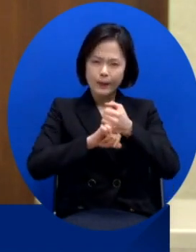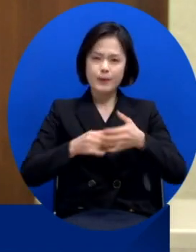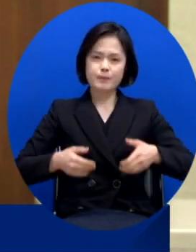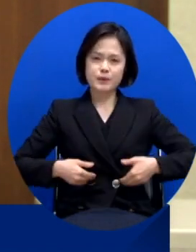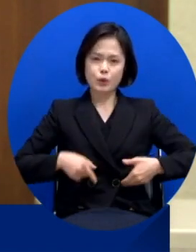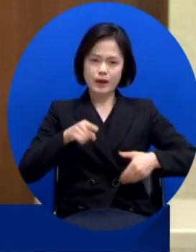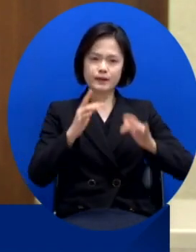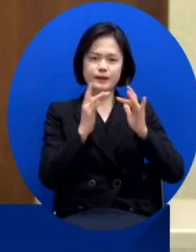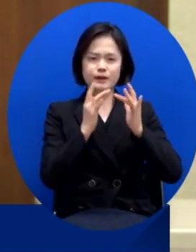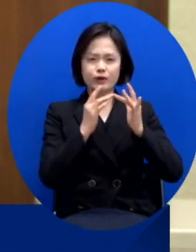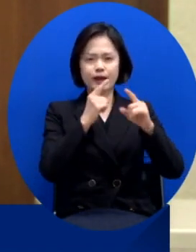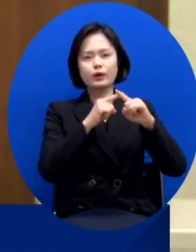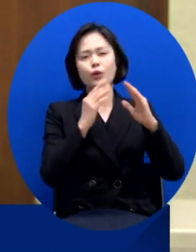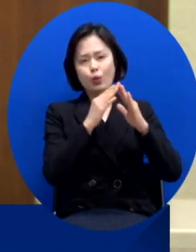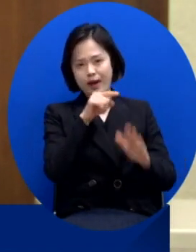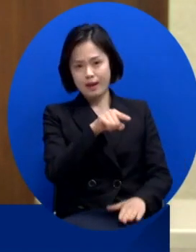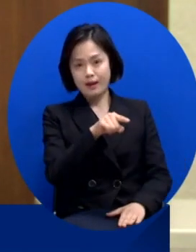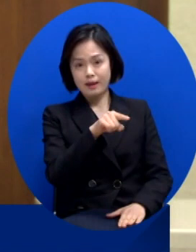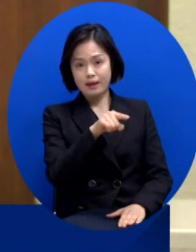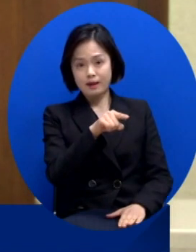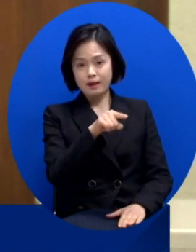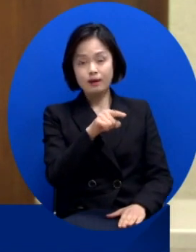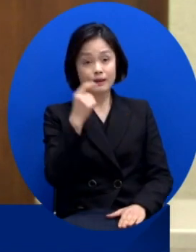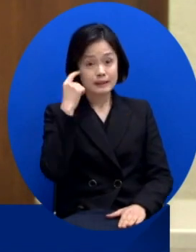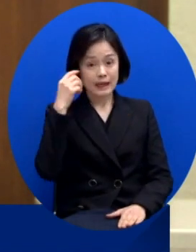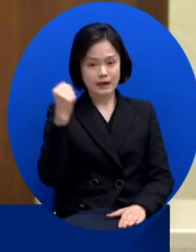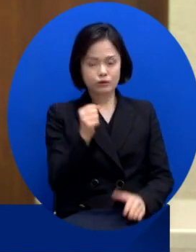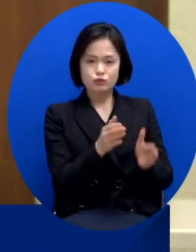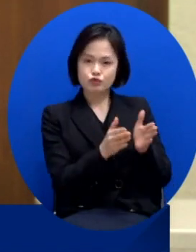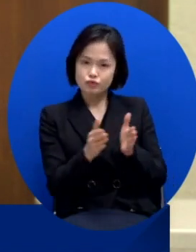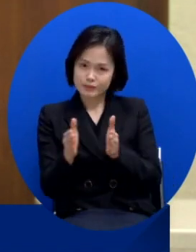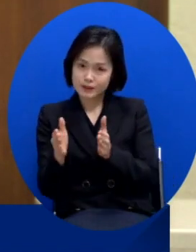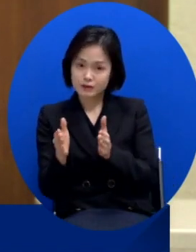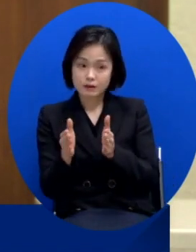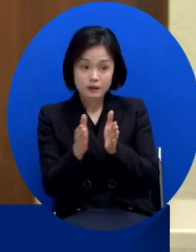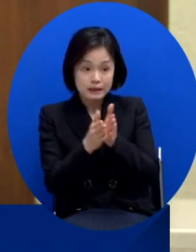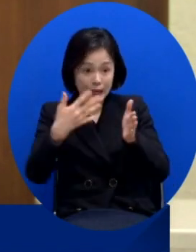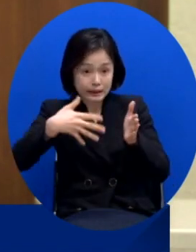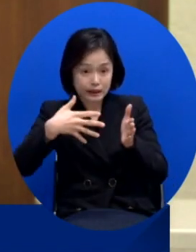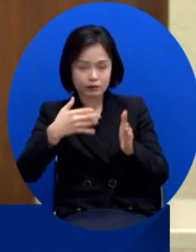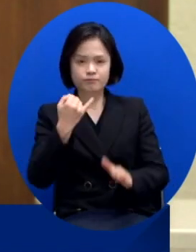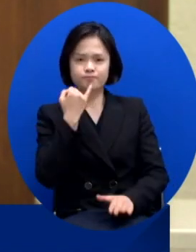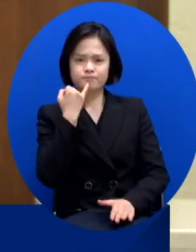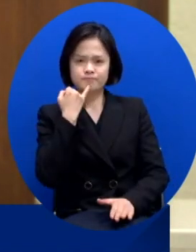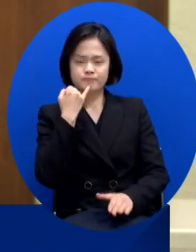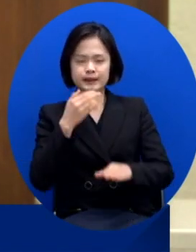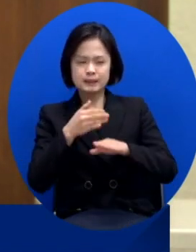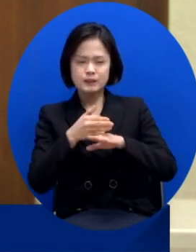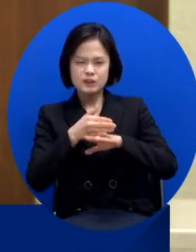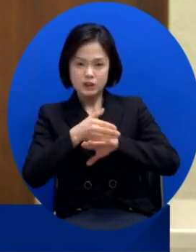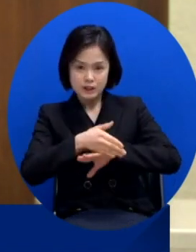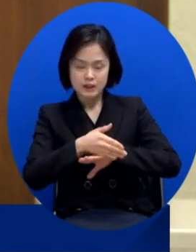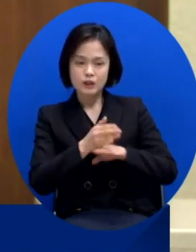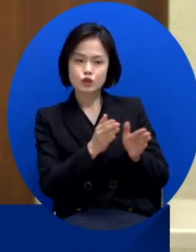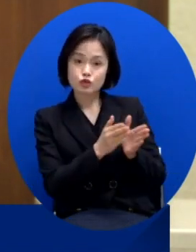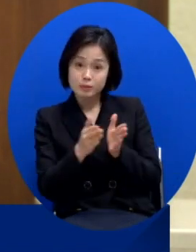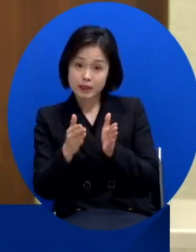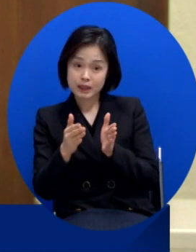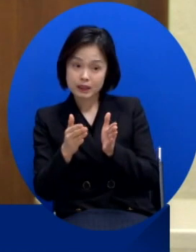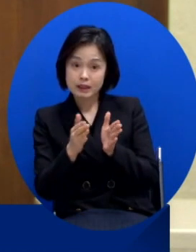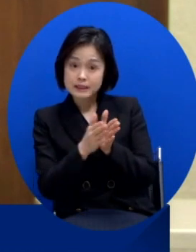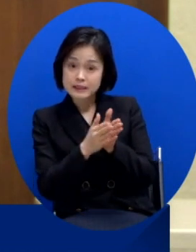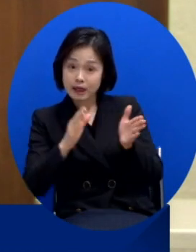생각하고 준비하고 조금 늦게 시작하더라도 들어오는 교회는 하는 교회는 그러나 이후에도